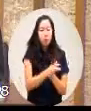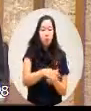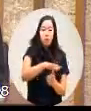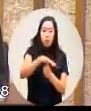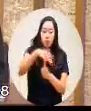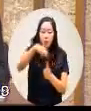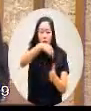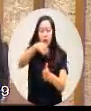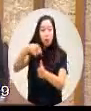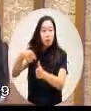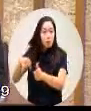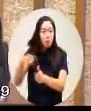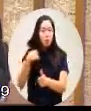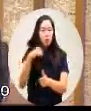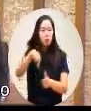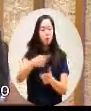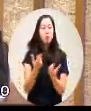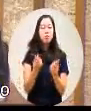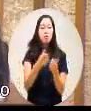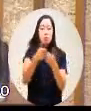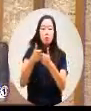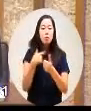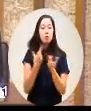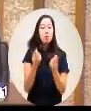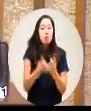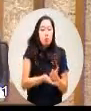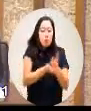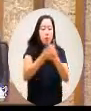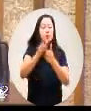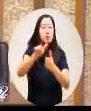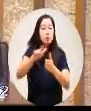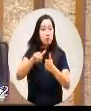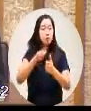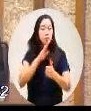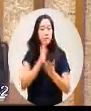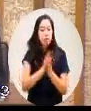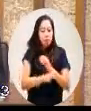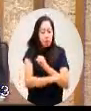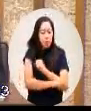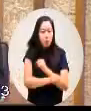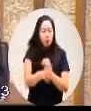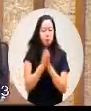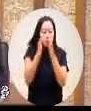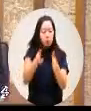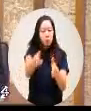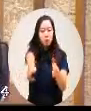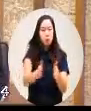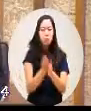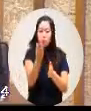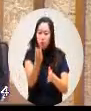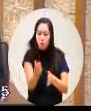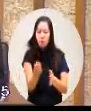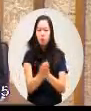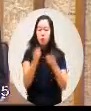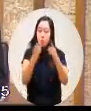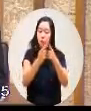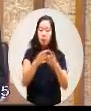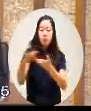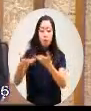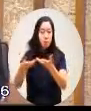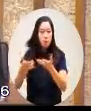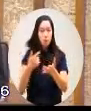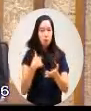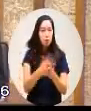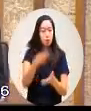书，我相信议会也都很尊重我们的老师，所以基本上对某一些个别的人或是事件